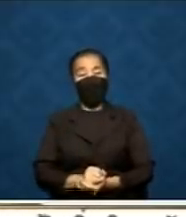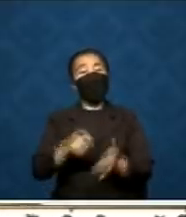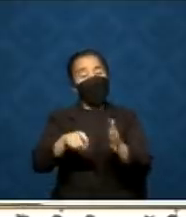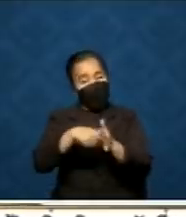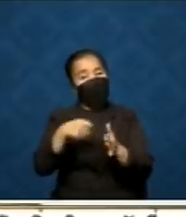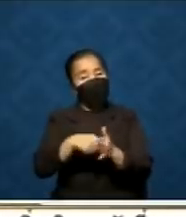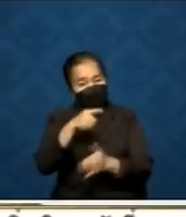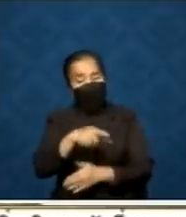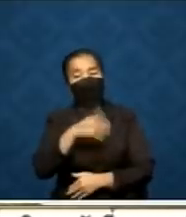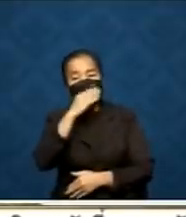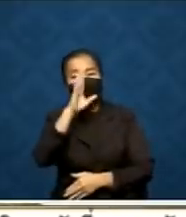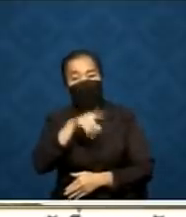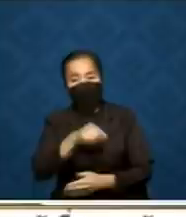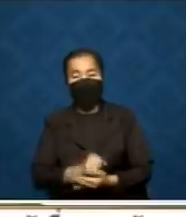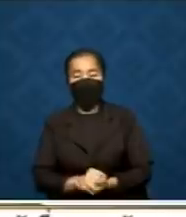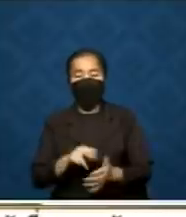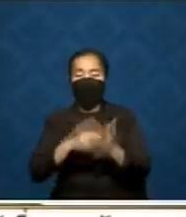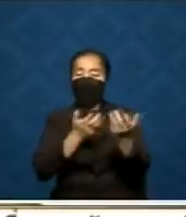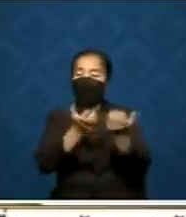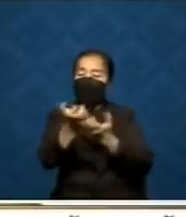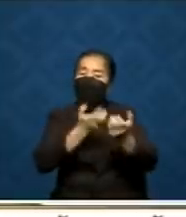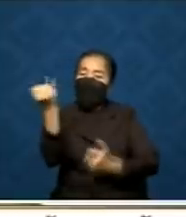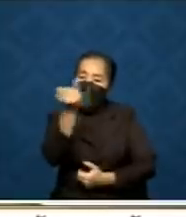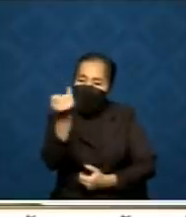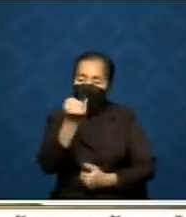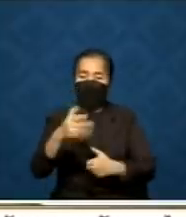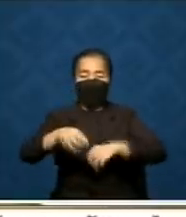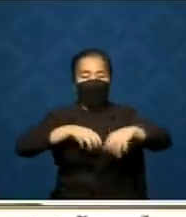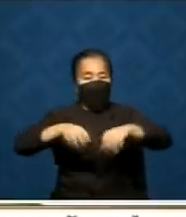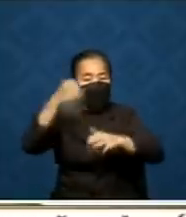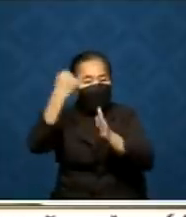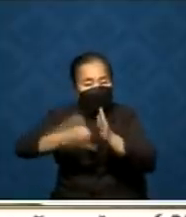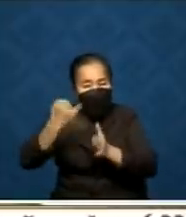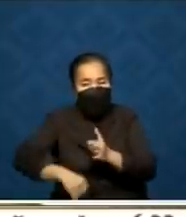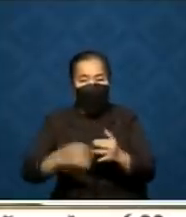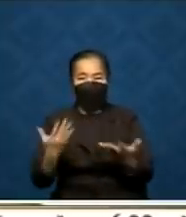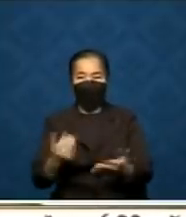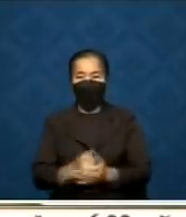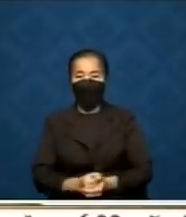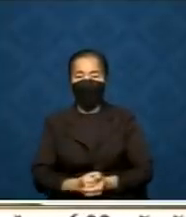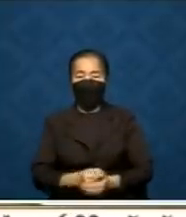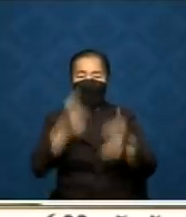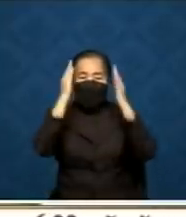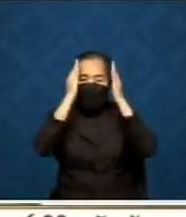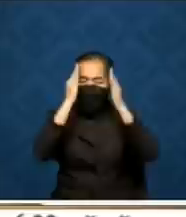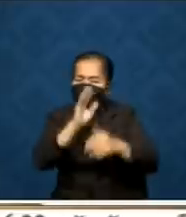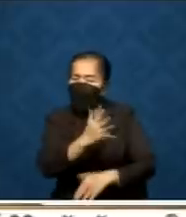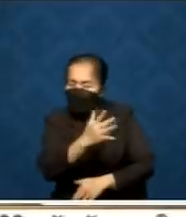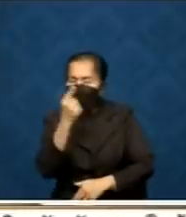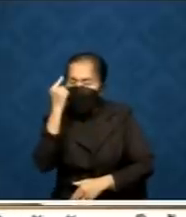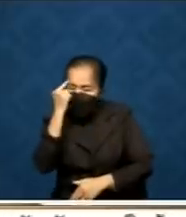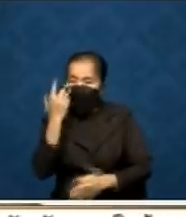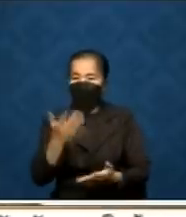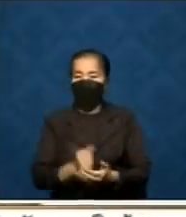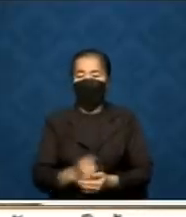ไงถ้าคุณล้มเหลวถ้าคุณผิดพลาดไม่ใช่พี่ว่าคุ้นจงใจด้วยบางเรื่องเนื้อ